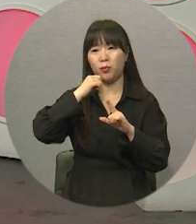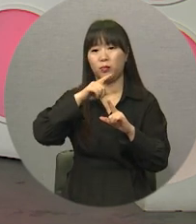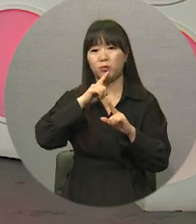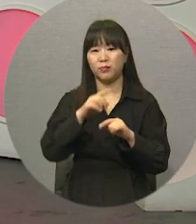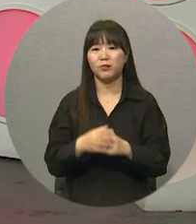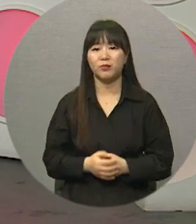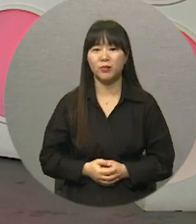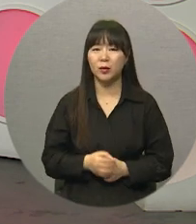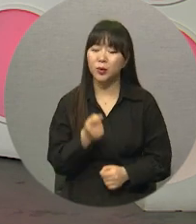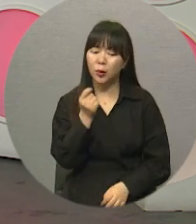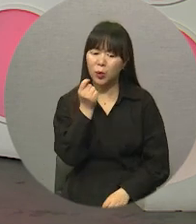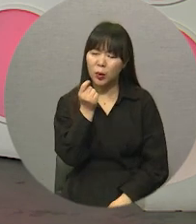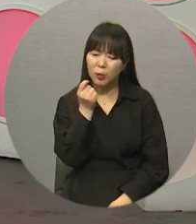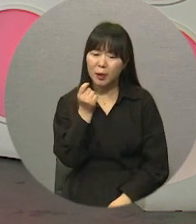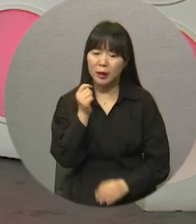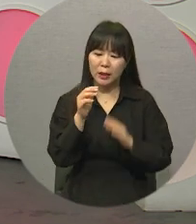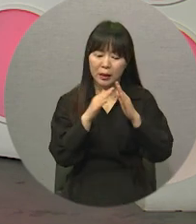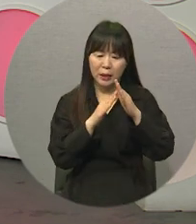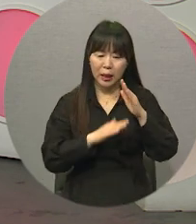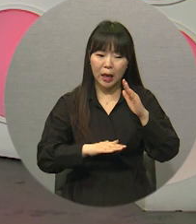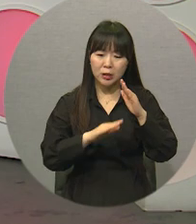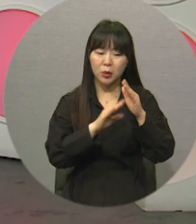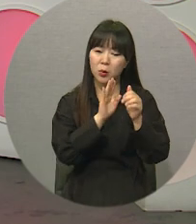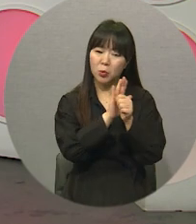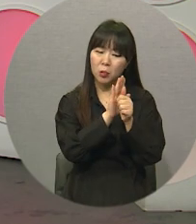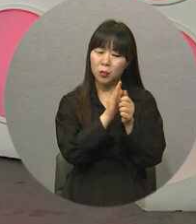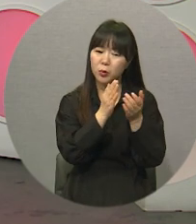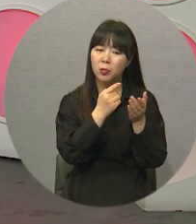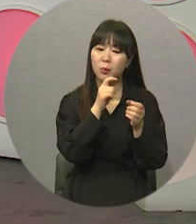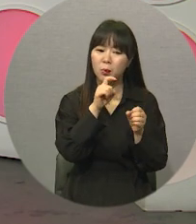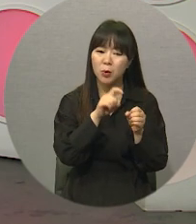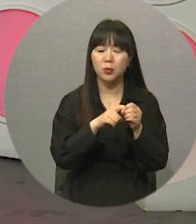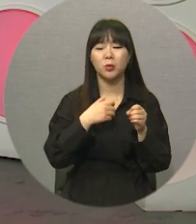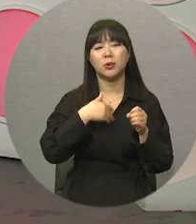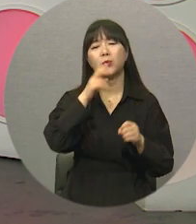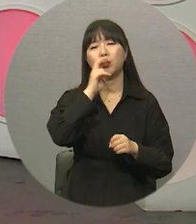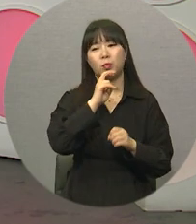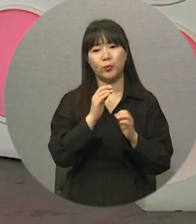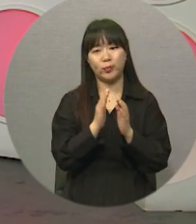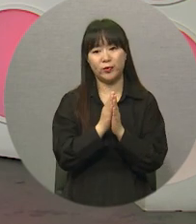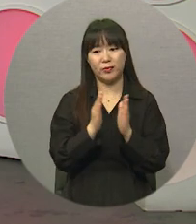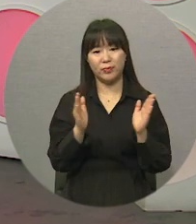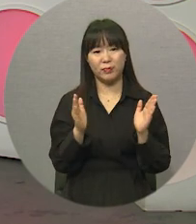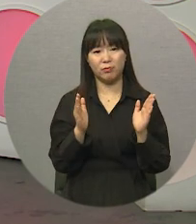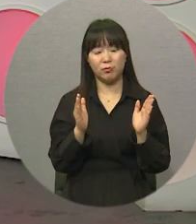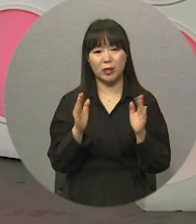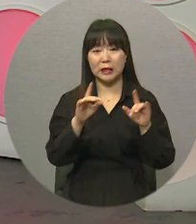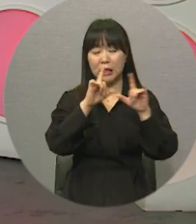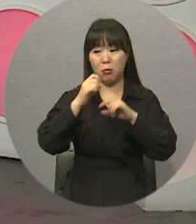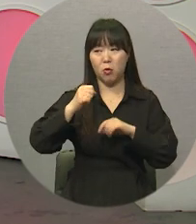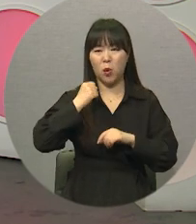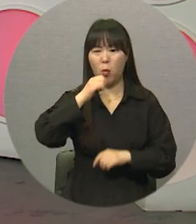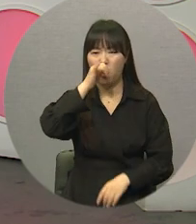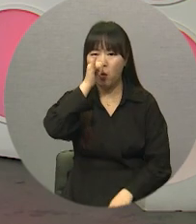그래가지고 조금이라도 가정의 보탬이 돼볼까 하고 네. 노래를 시작했대요. 아, 또 창활력이 있는